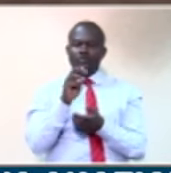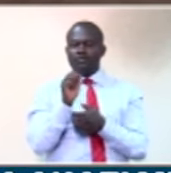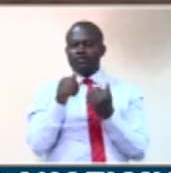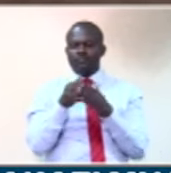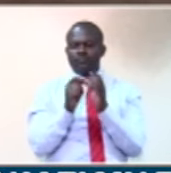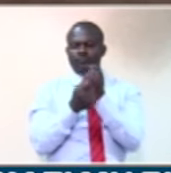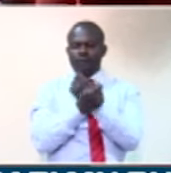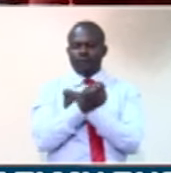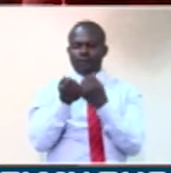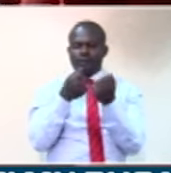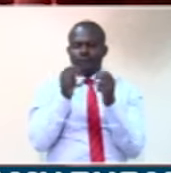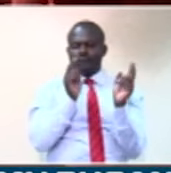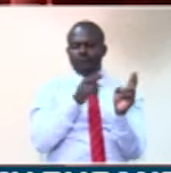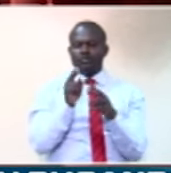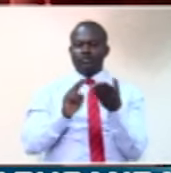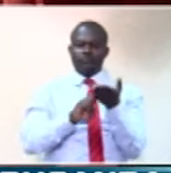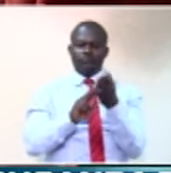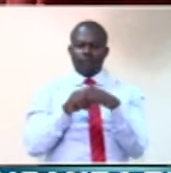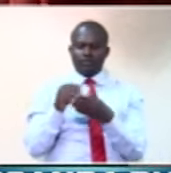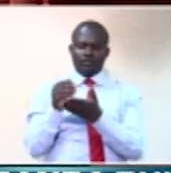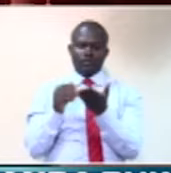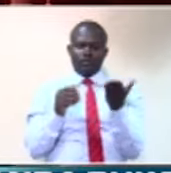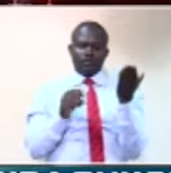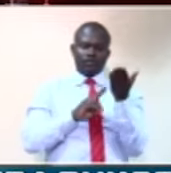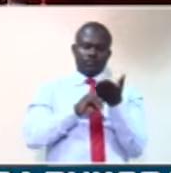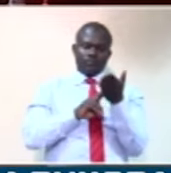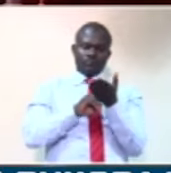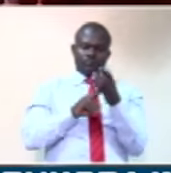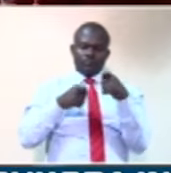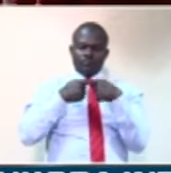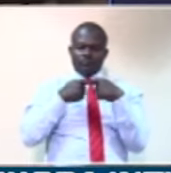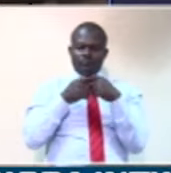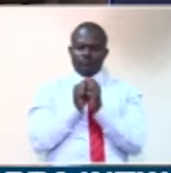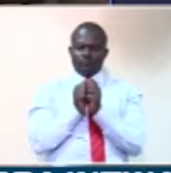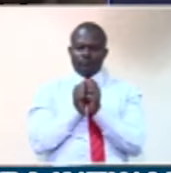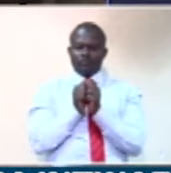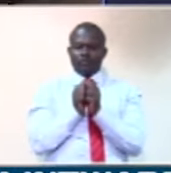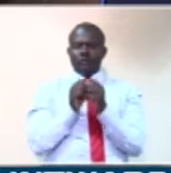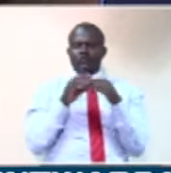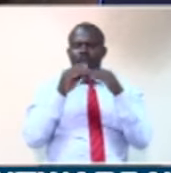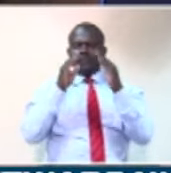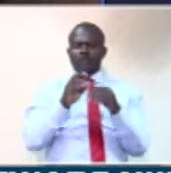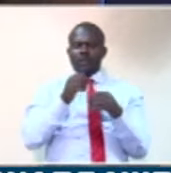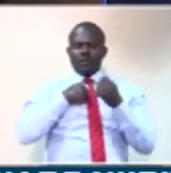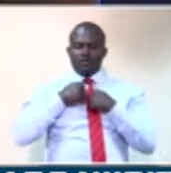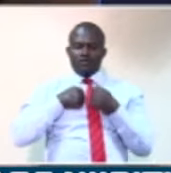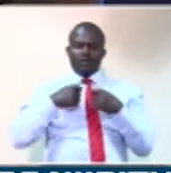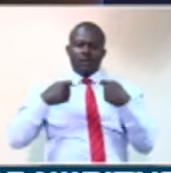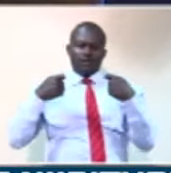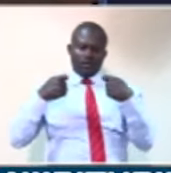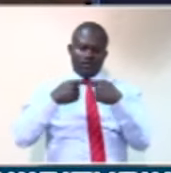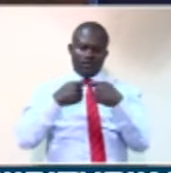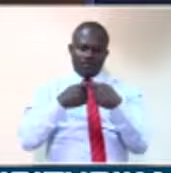barimo guhindura moto zari zisanzwe zikoresha moteri zigakoresha umuriro w'amashanyarazi. Umuyobozi wa Rwanda Electric